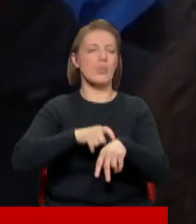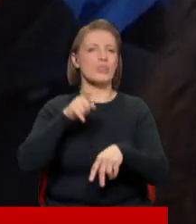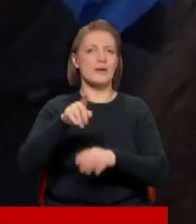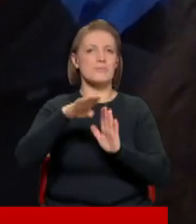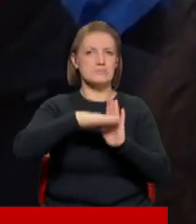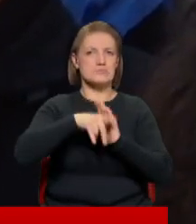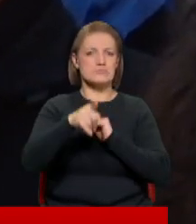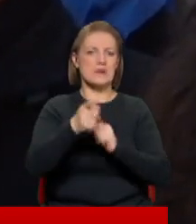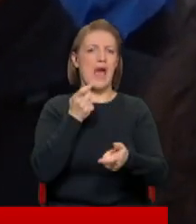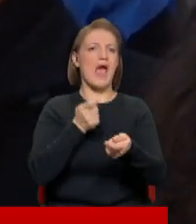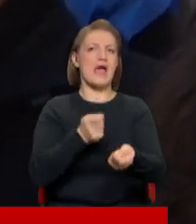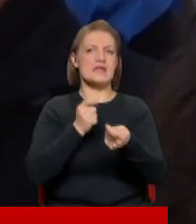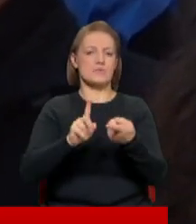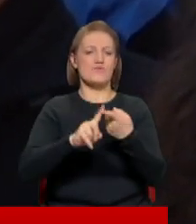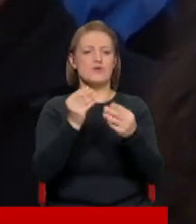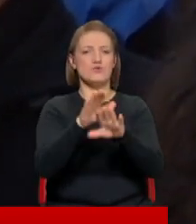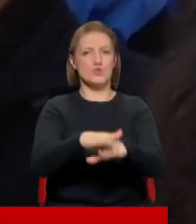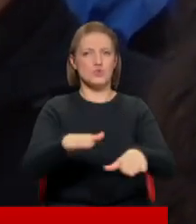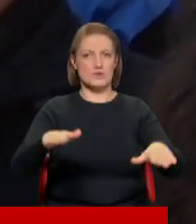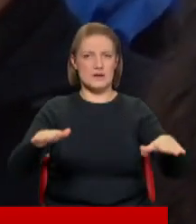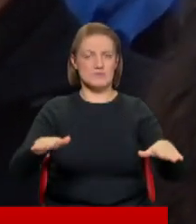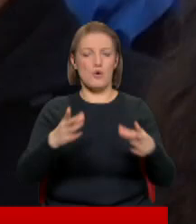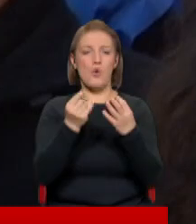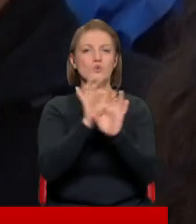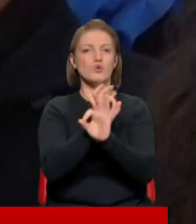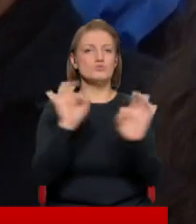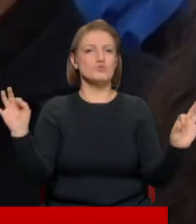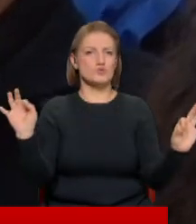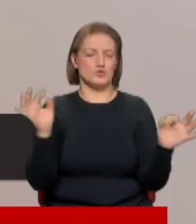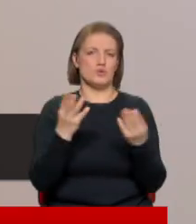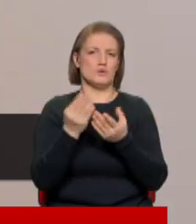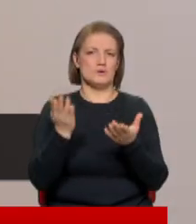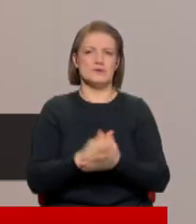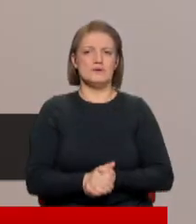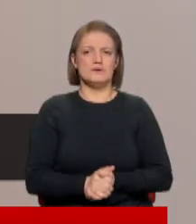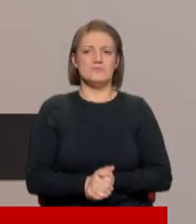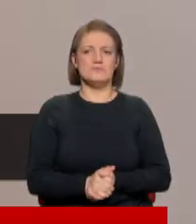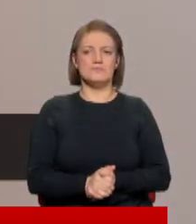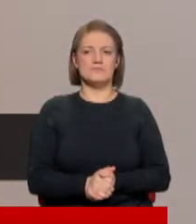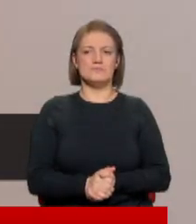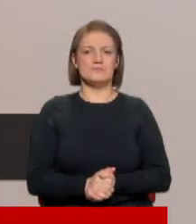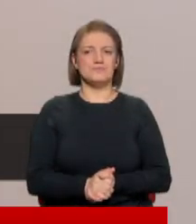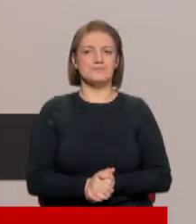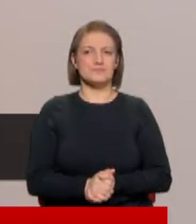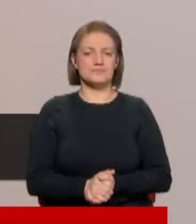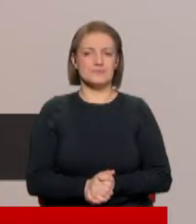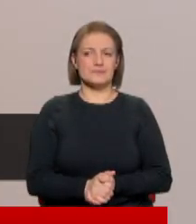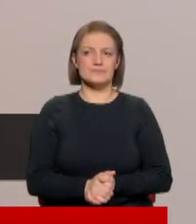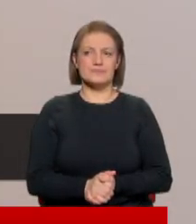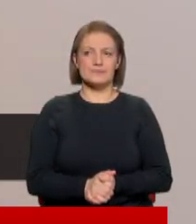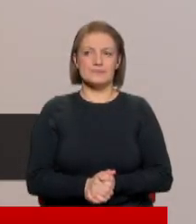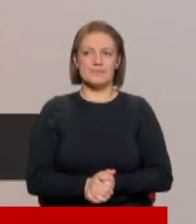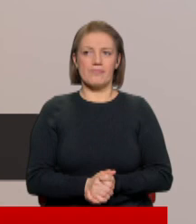uygulamasıyla eğitimi ve çocuklarımızı olumsuz bir şekilde etkilemektedir. Baba, ben okula giriyorum.